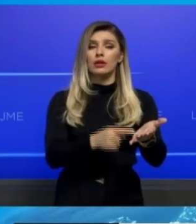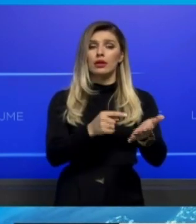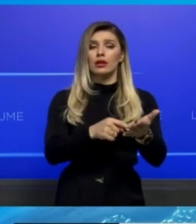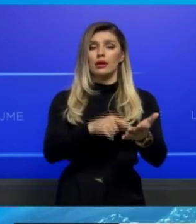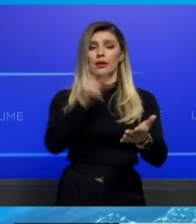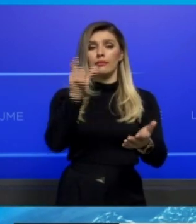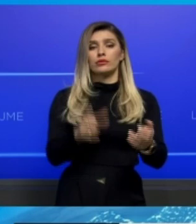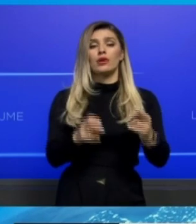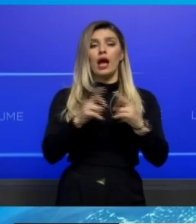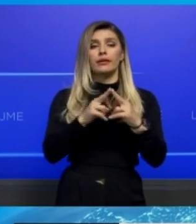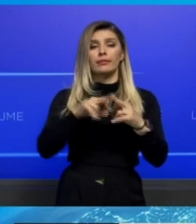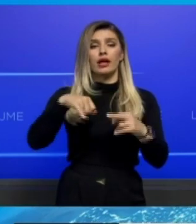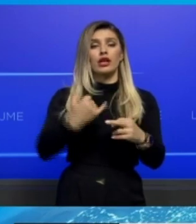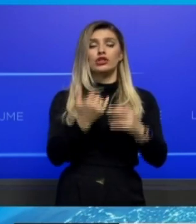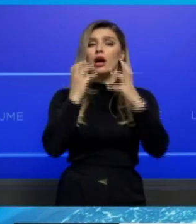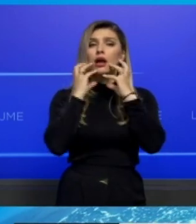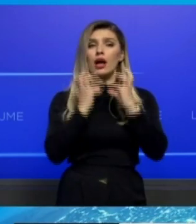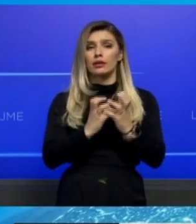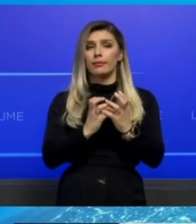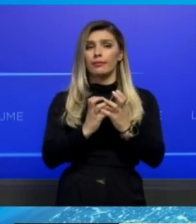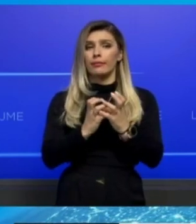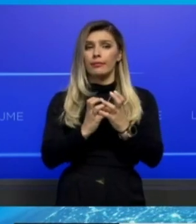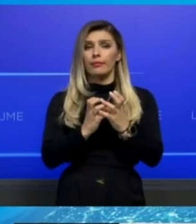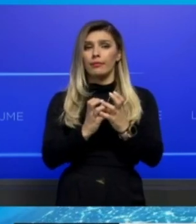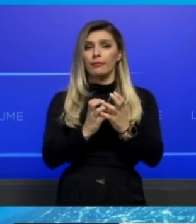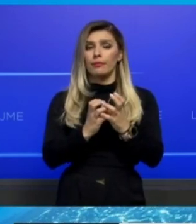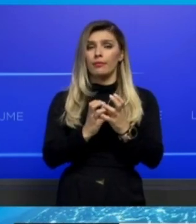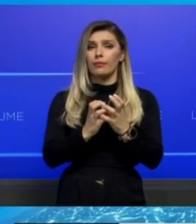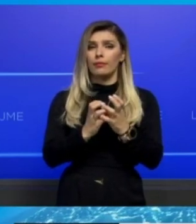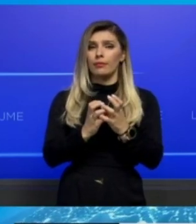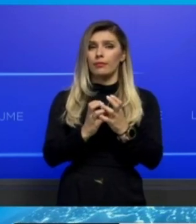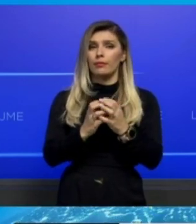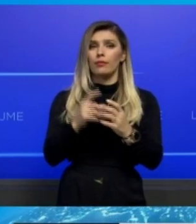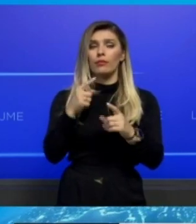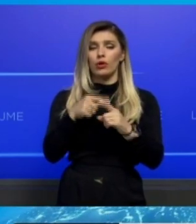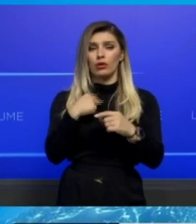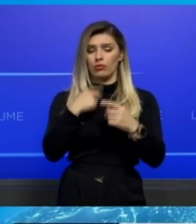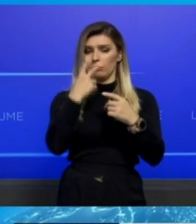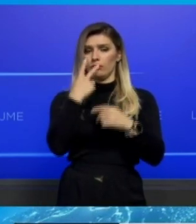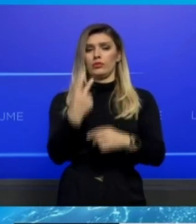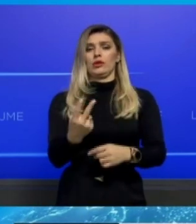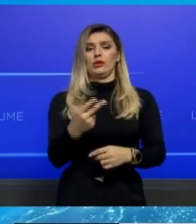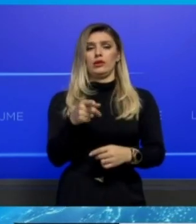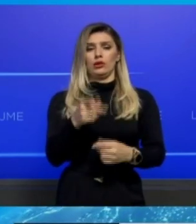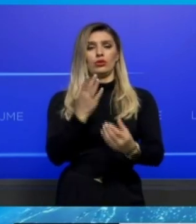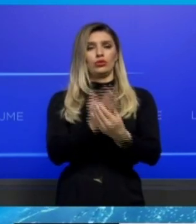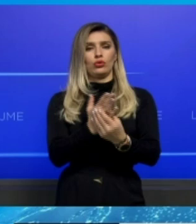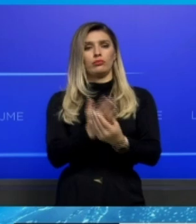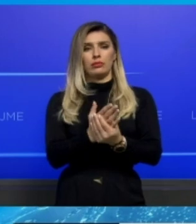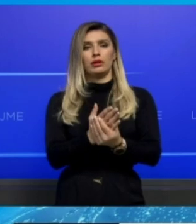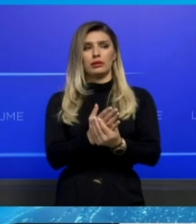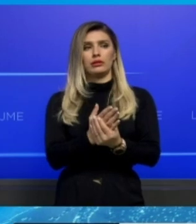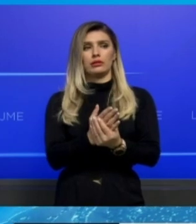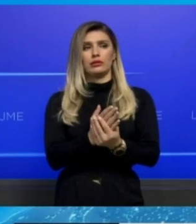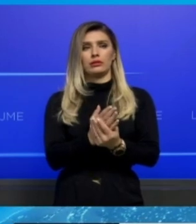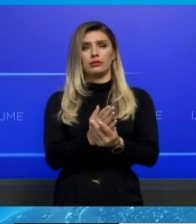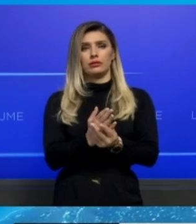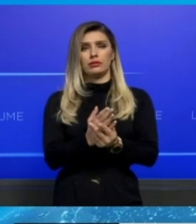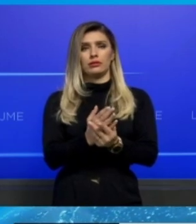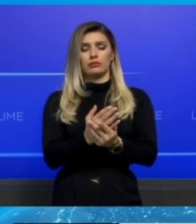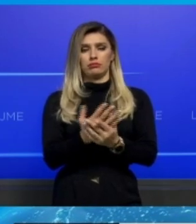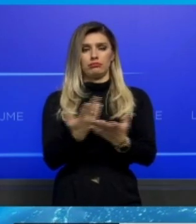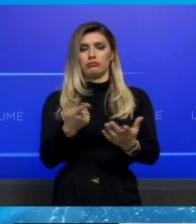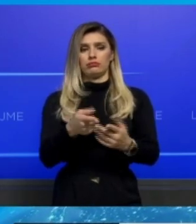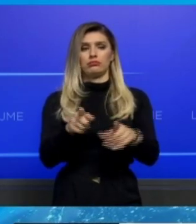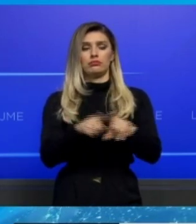heroin e Kosovës Adem Jasharin. Edhe kërë kemi pa këto dokumente, kjo me siguri